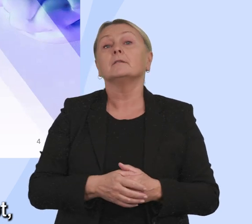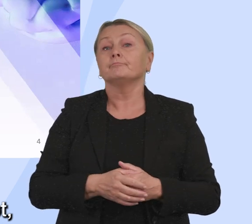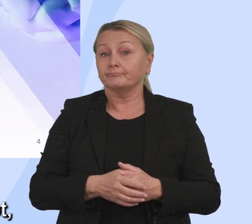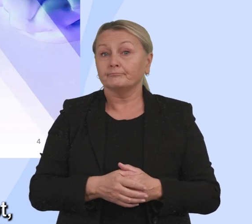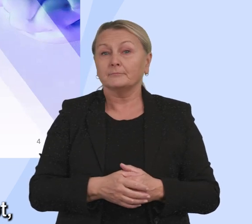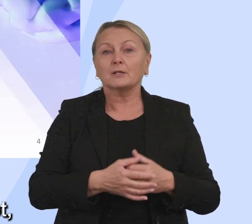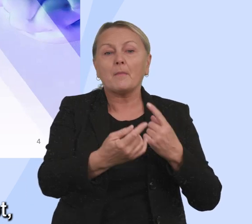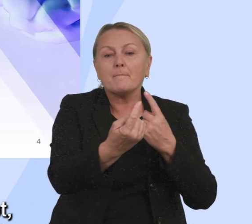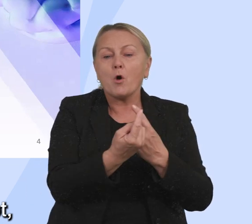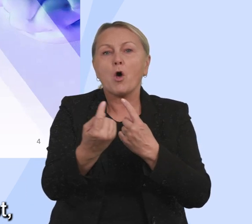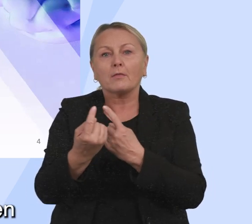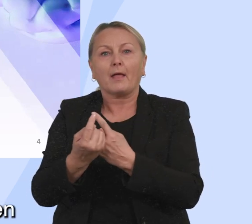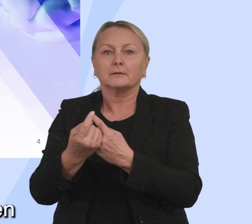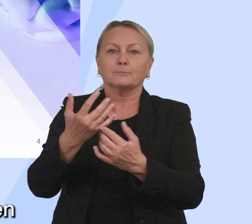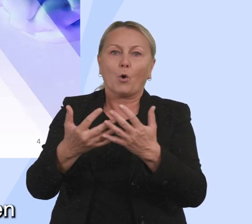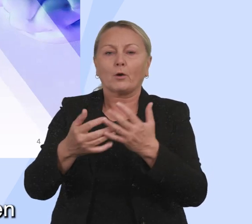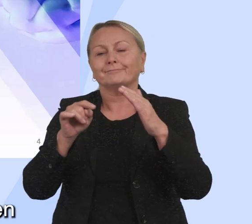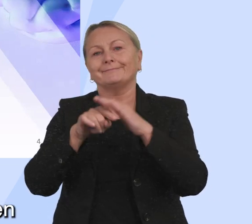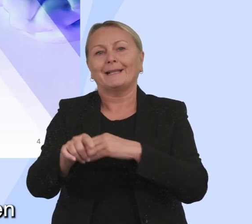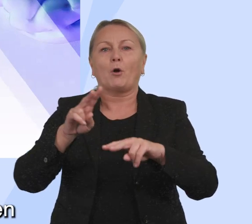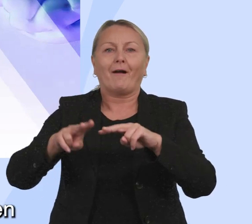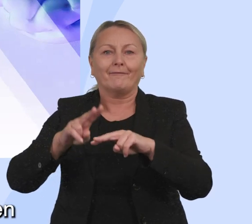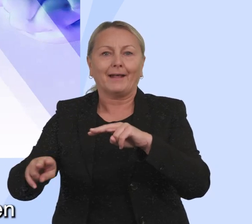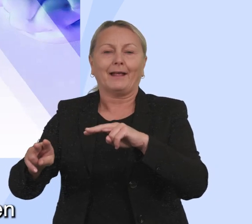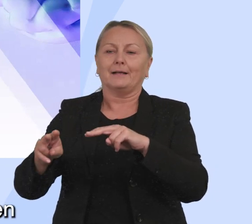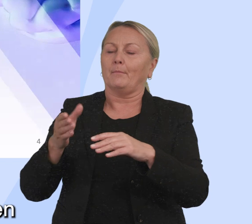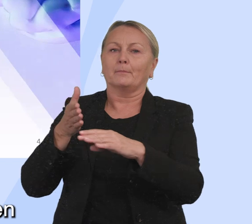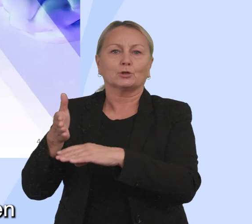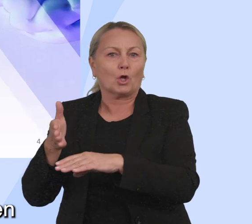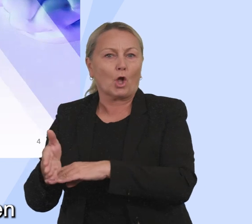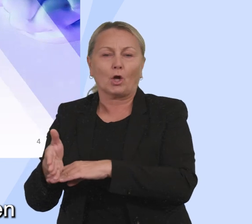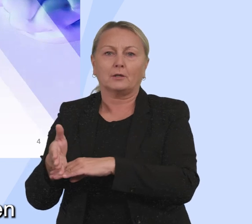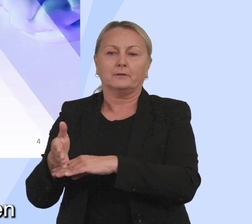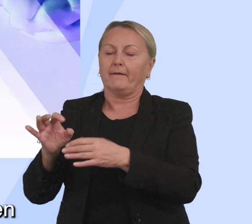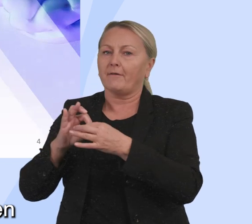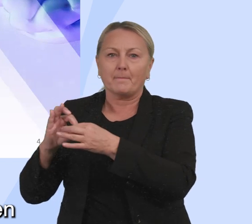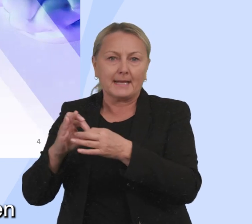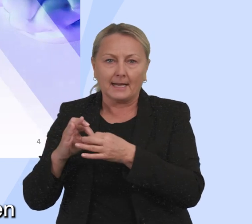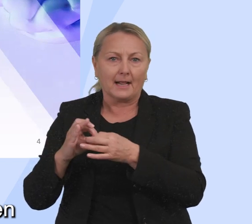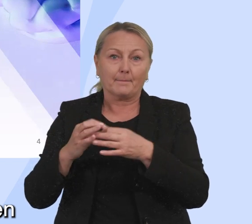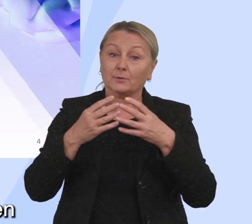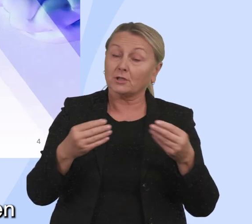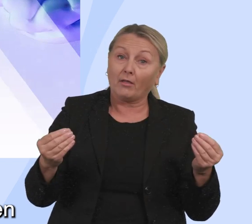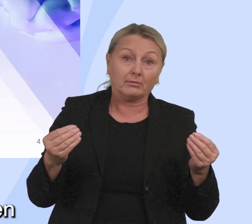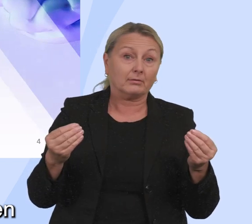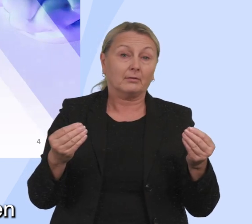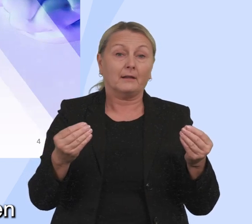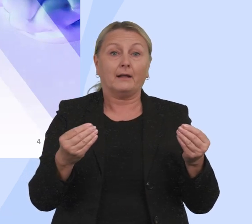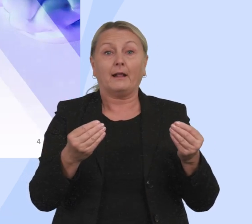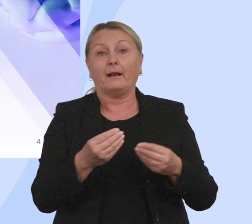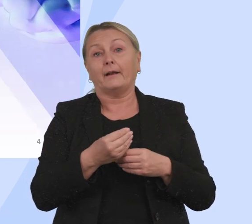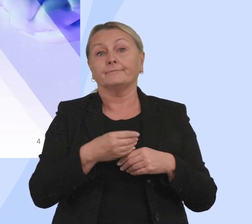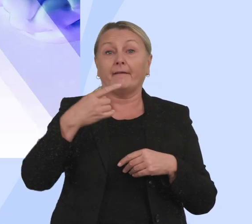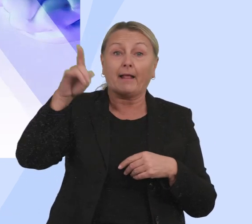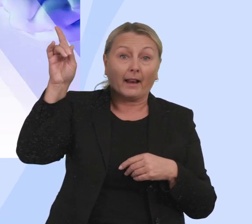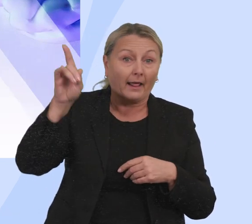er på caféen, eller på besøg i familien, eller ved stranden, eller en tur op i bjergene, der, hvor man snakker